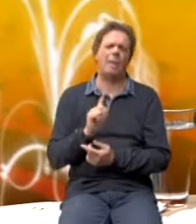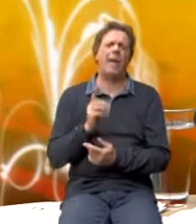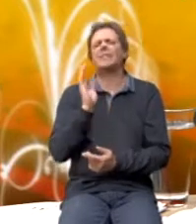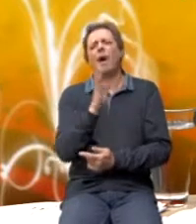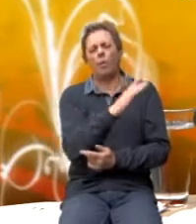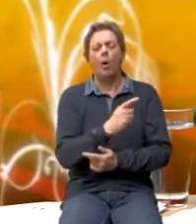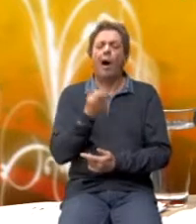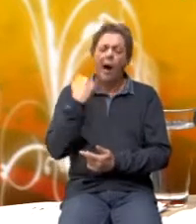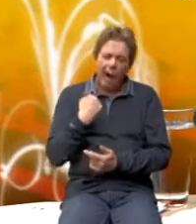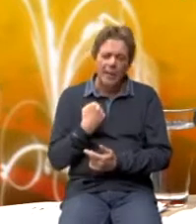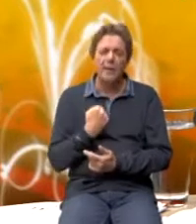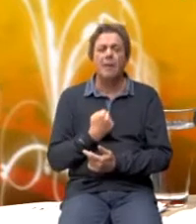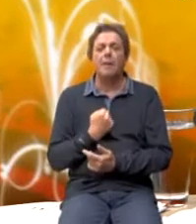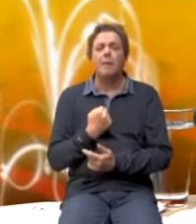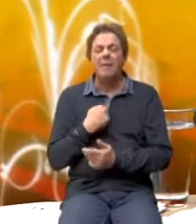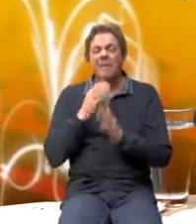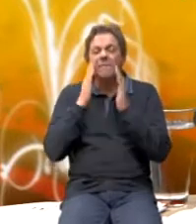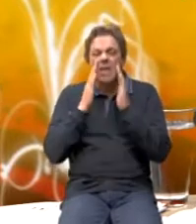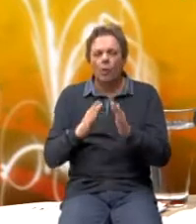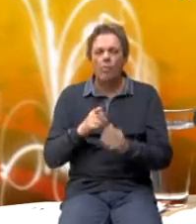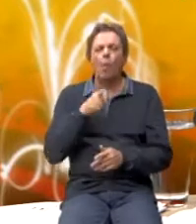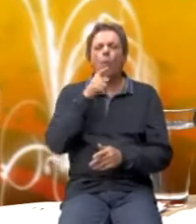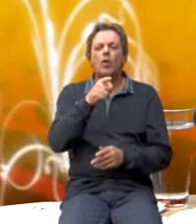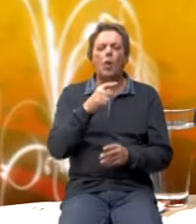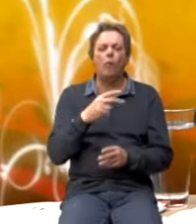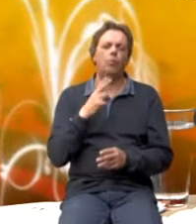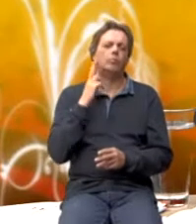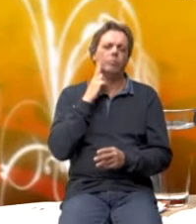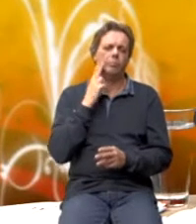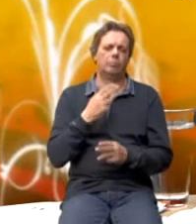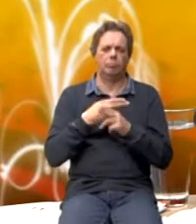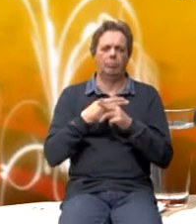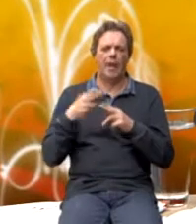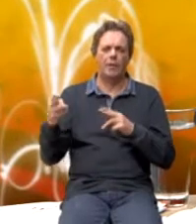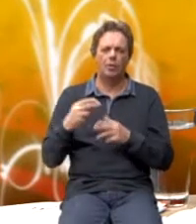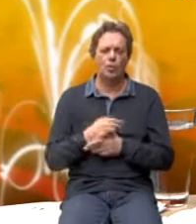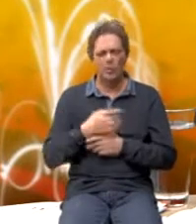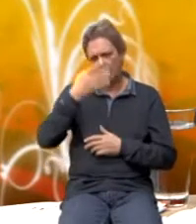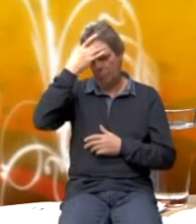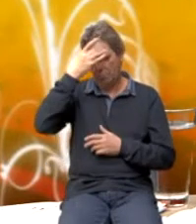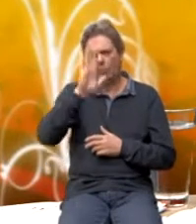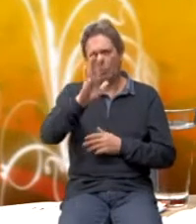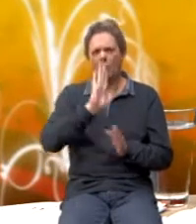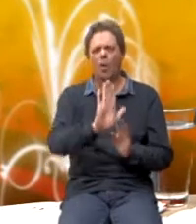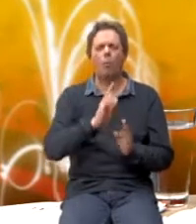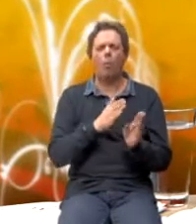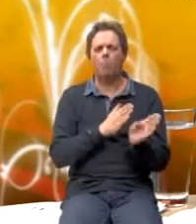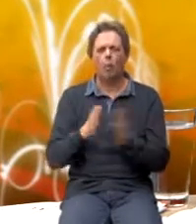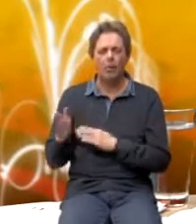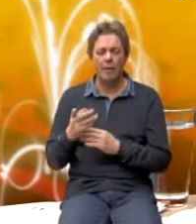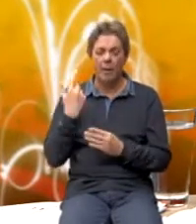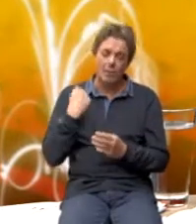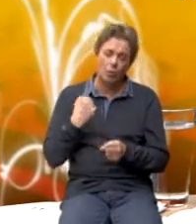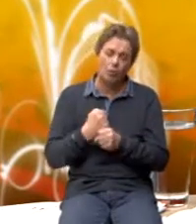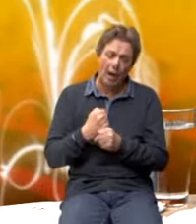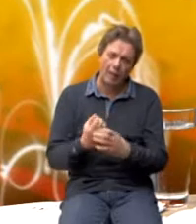svaku osobu, ali mi vjerujemo u njihovu etičnost, u njihovo poštenje, jer se bave